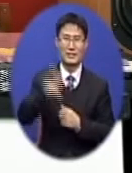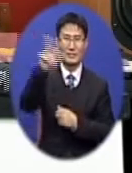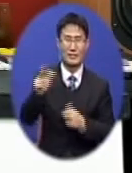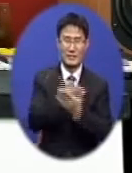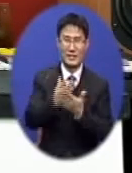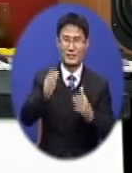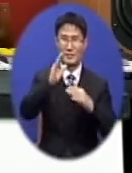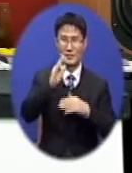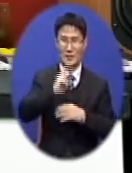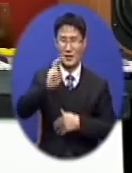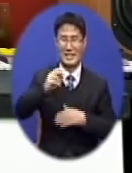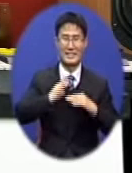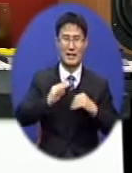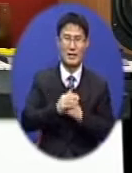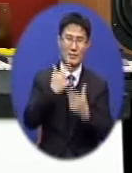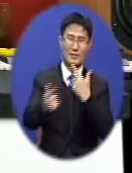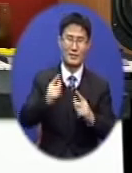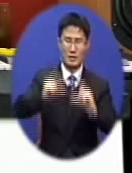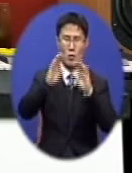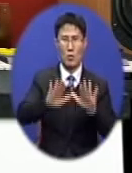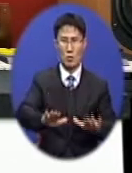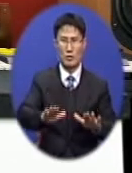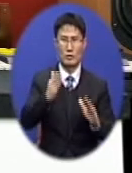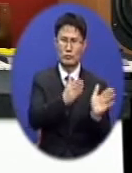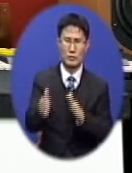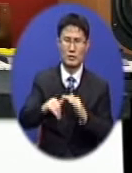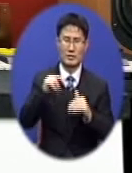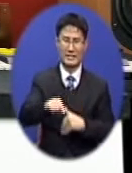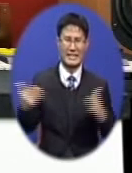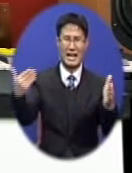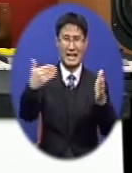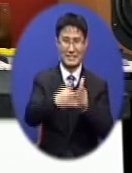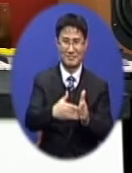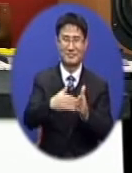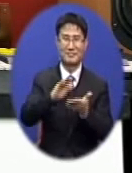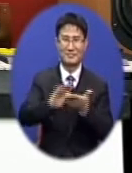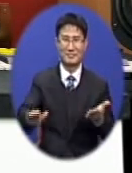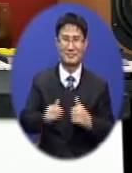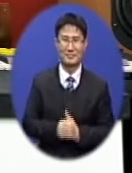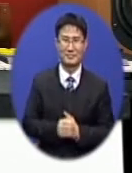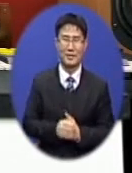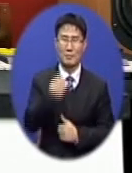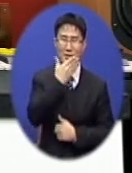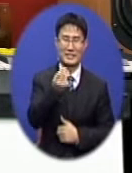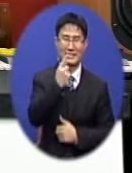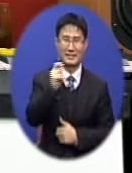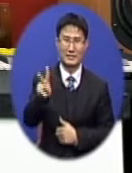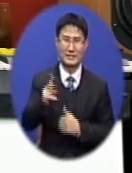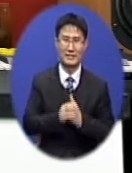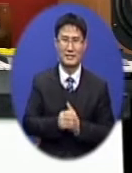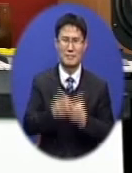전국 나눔 노래자랑 목요일 오늘 네. 준비한 선은 여기까지입니다. 네. 예 복지